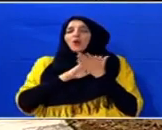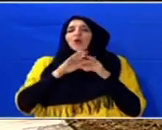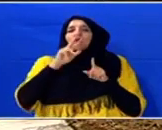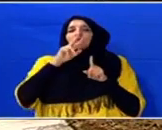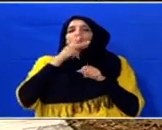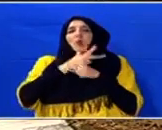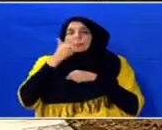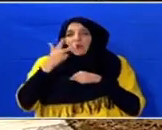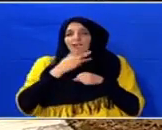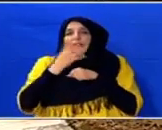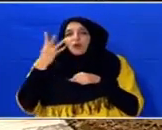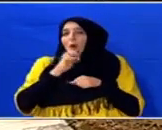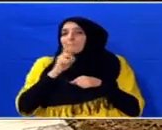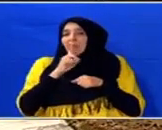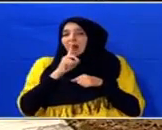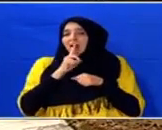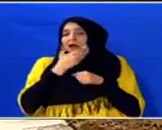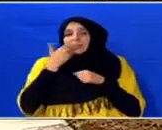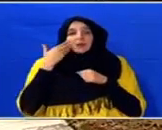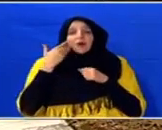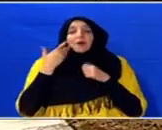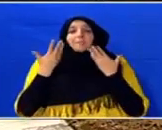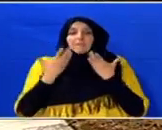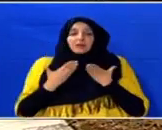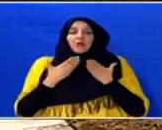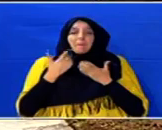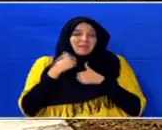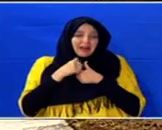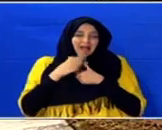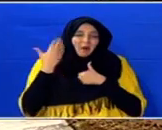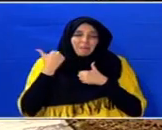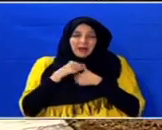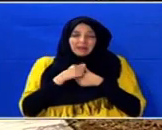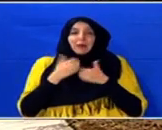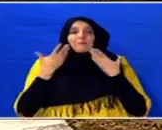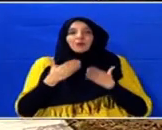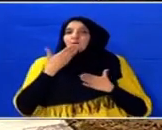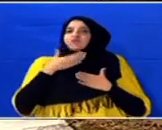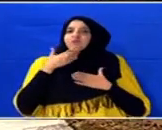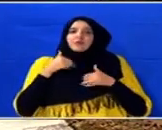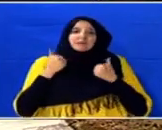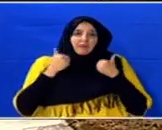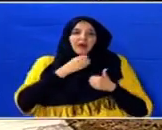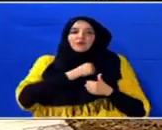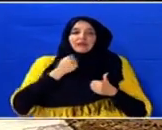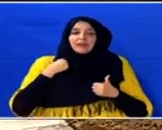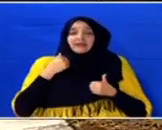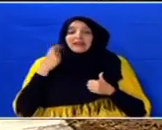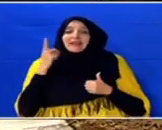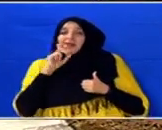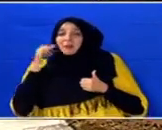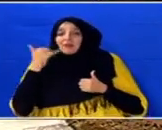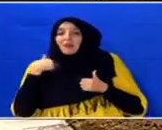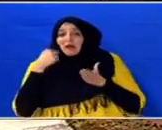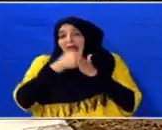ذلك شفاها الله ارتاحت والآن يعني من خلال السؤال تاعها فهمنا أنها تهاونت في